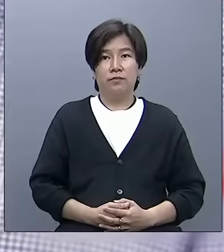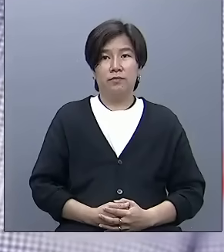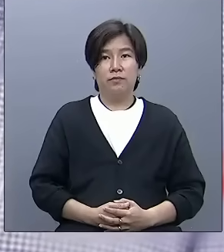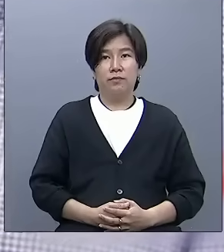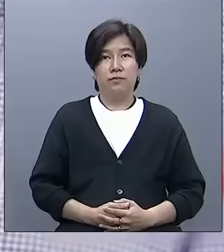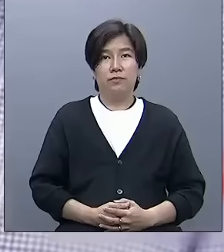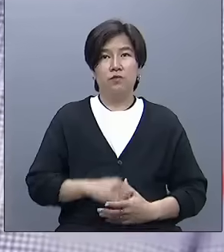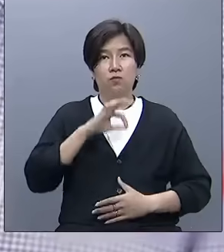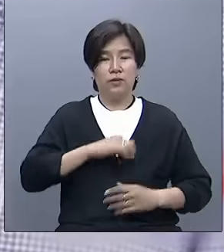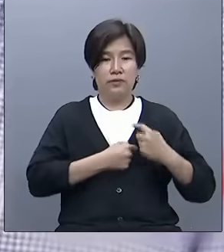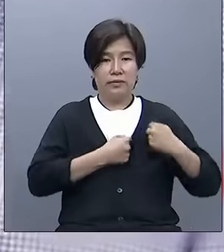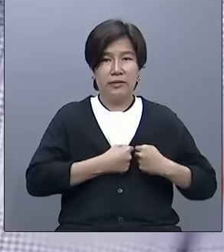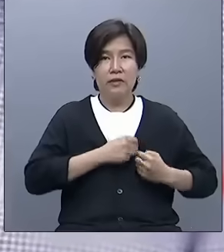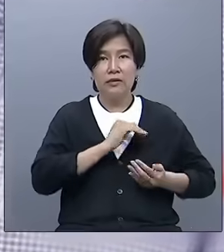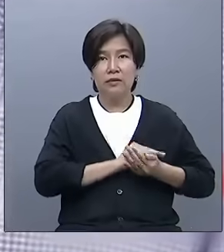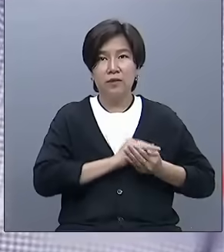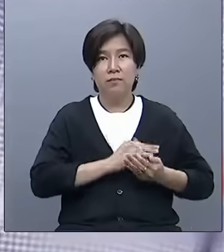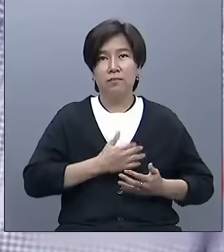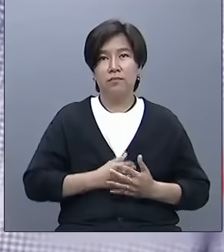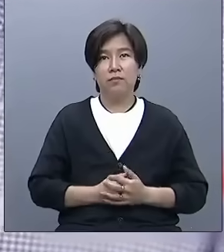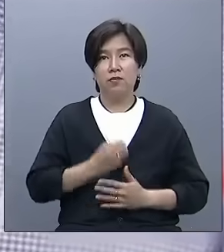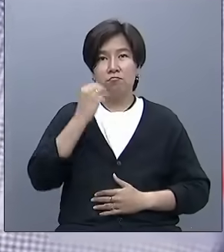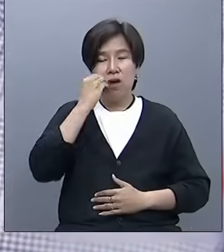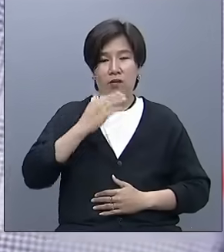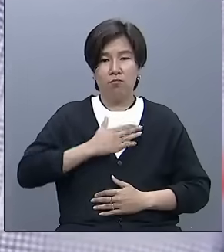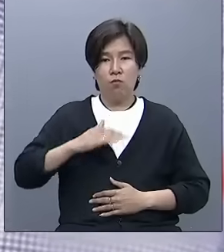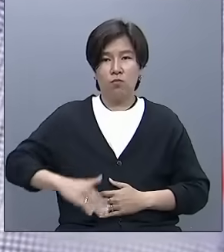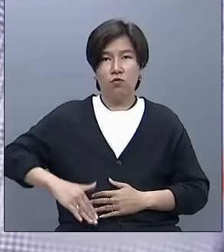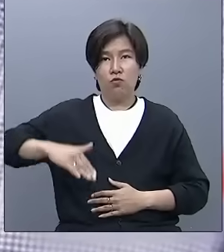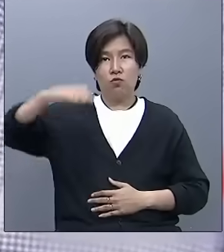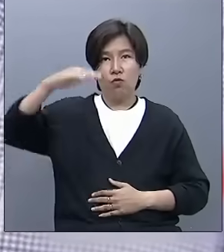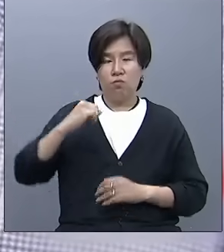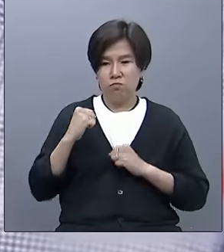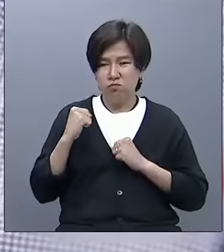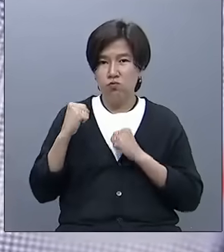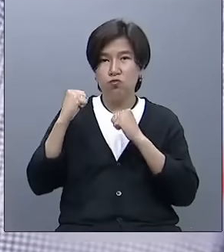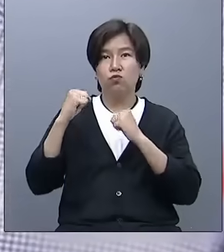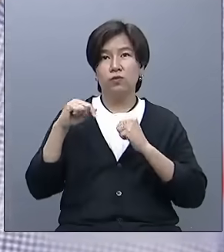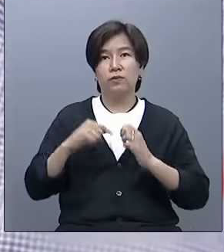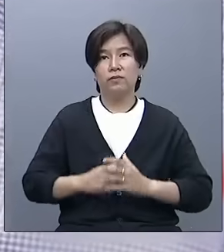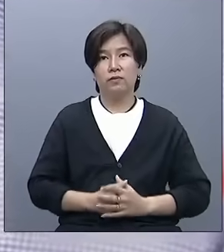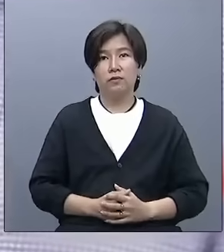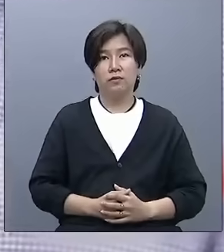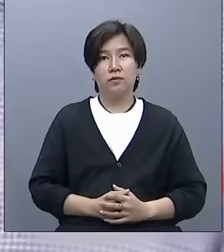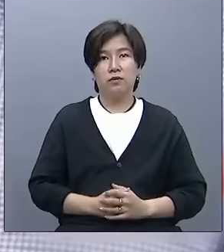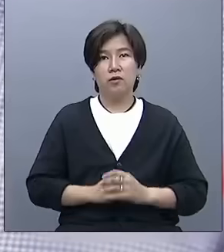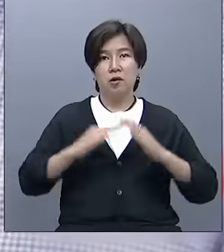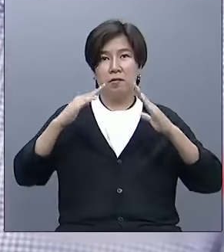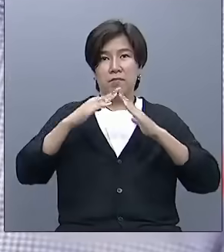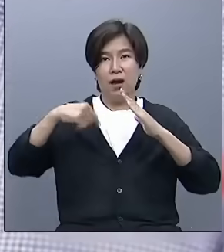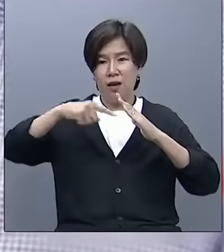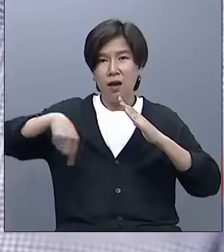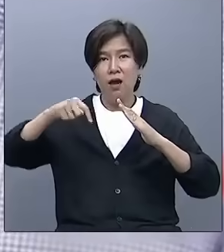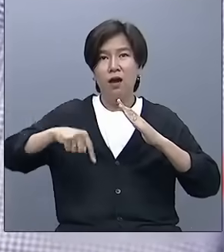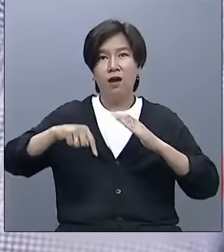เป็นเรื่องมีรอยในใจนะครับที่นี่บ้านผมเกิดที่นี่ผมโตที่นี่ผมสู้ที่นี่แล้วคนในบ้านน่ะ